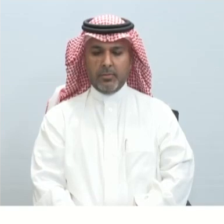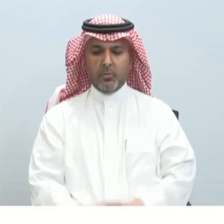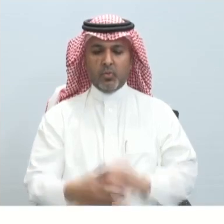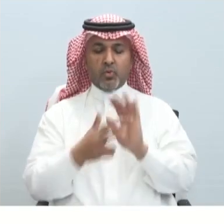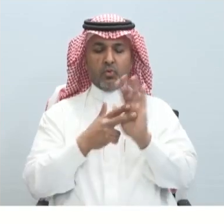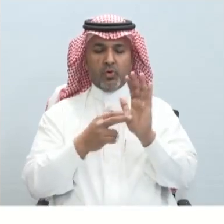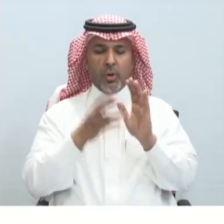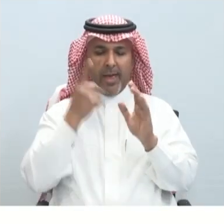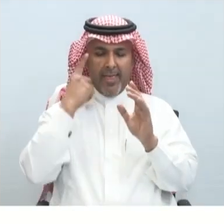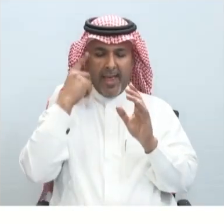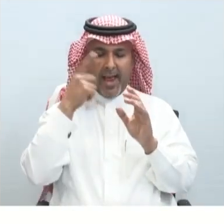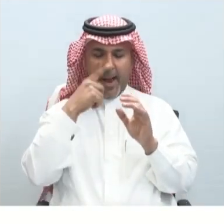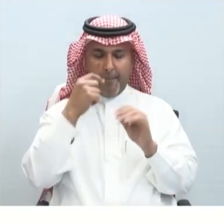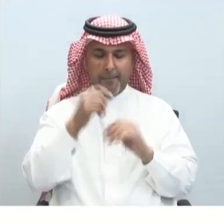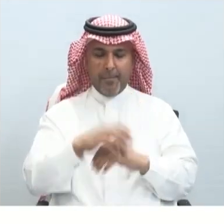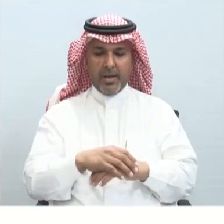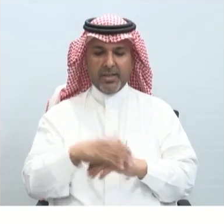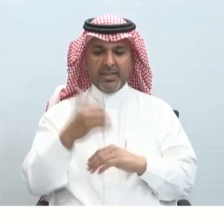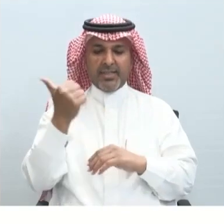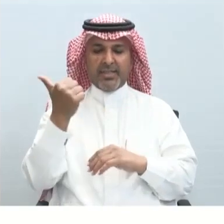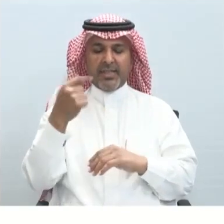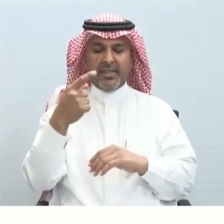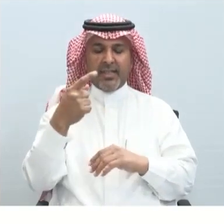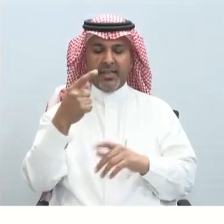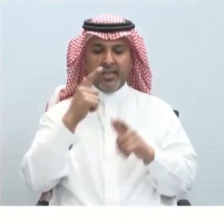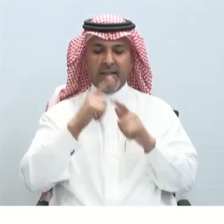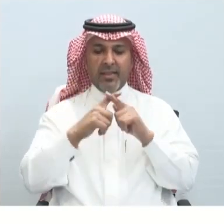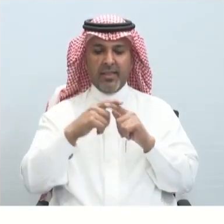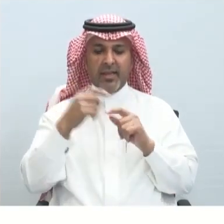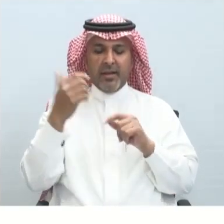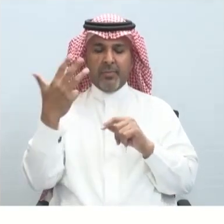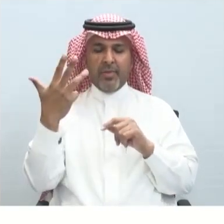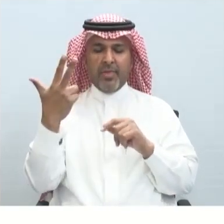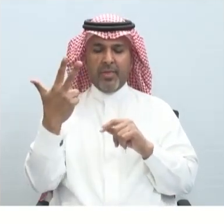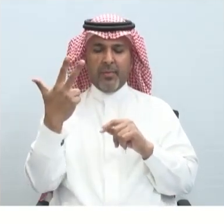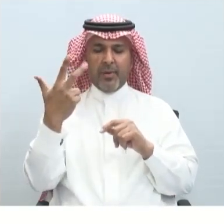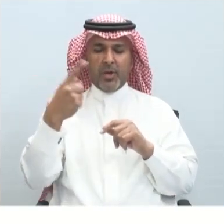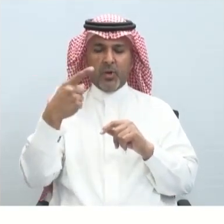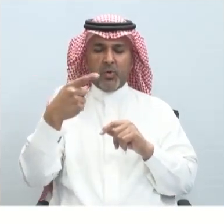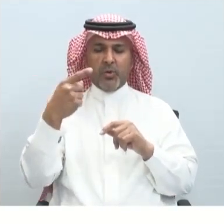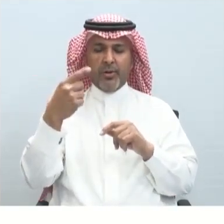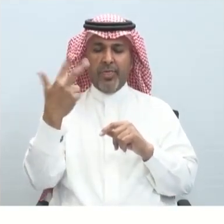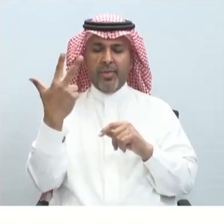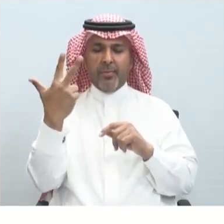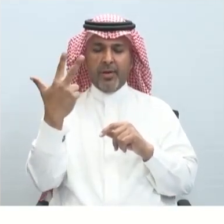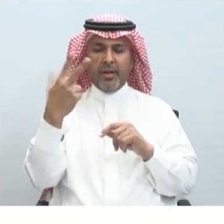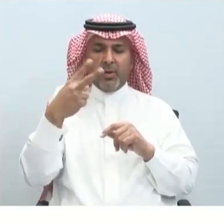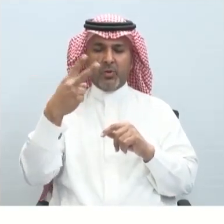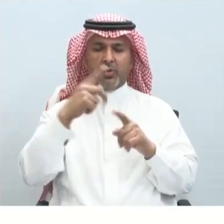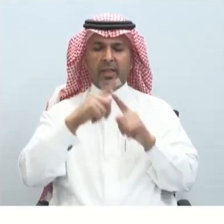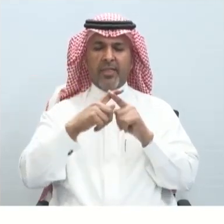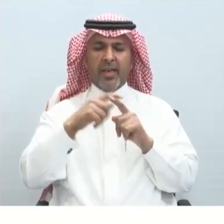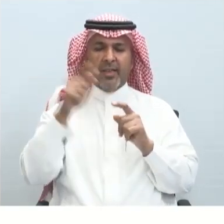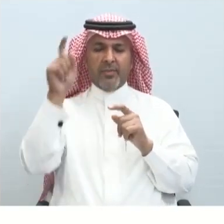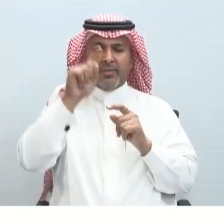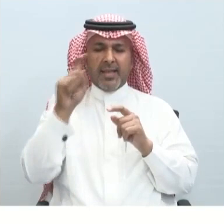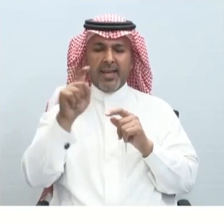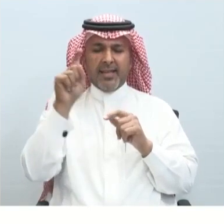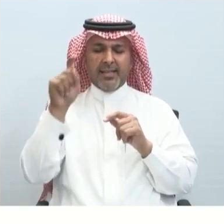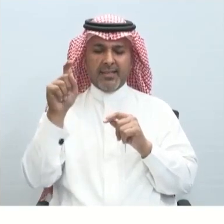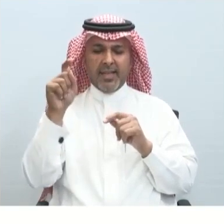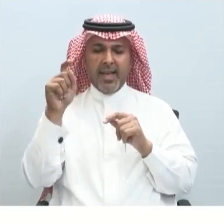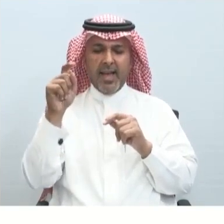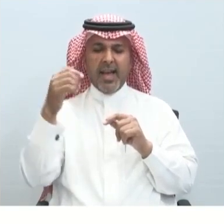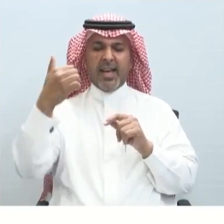تساوي 16 ضرب 28 ضرب كوسا ضرب